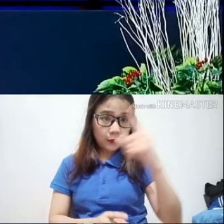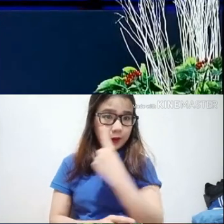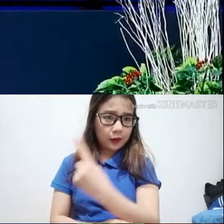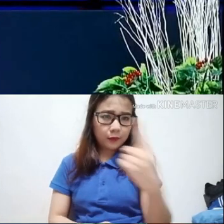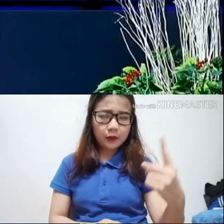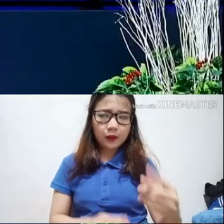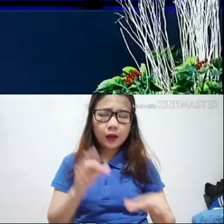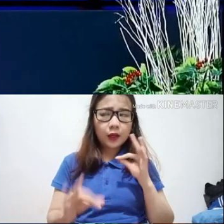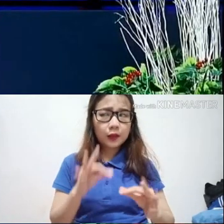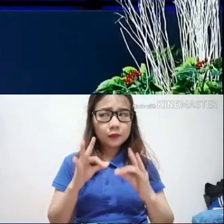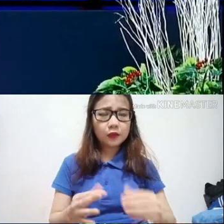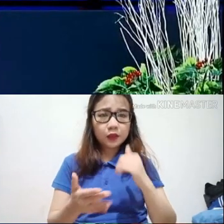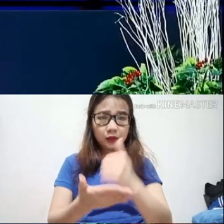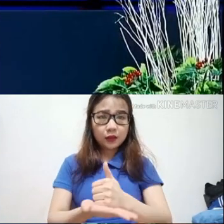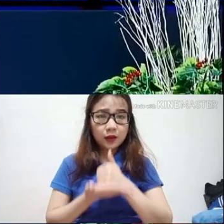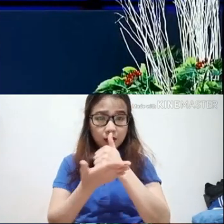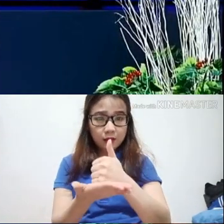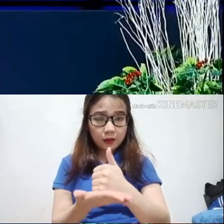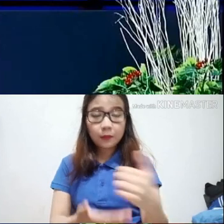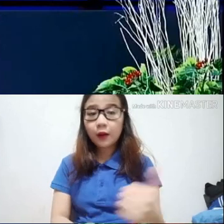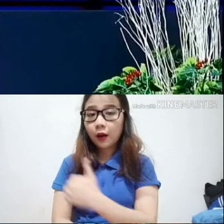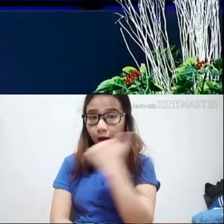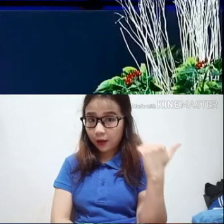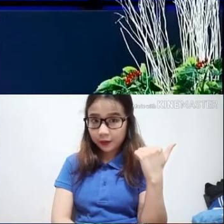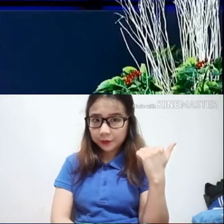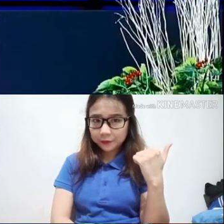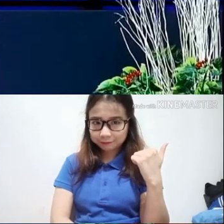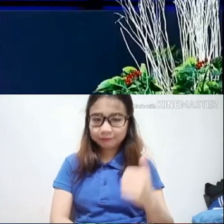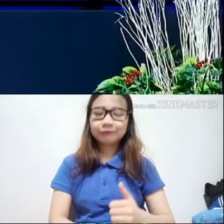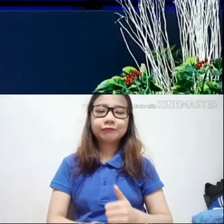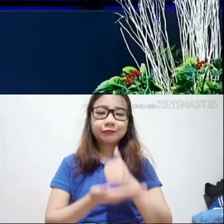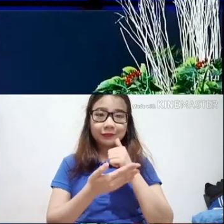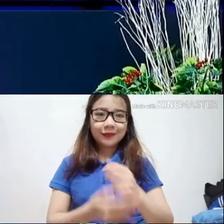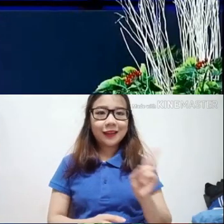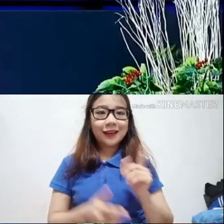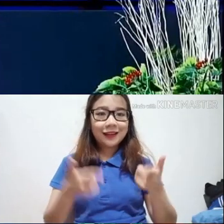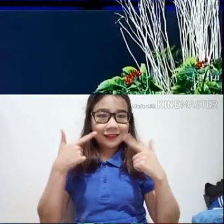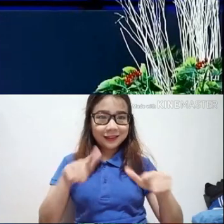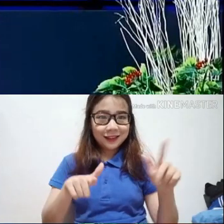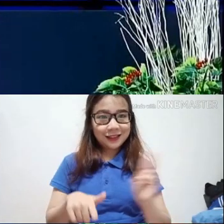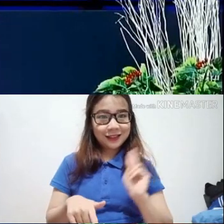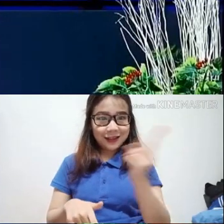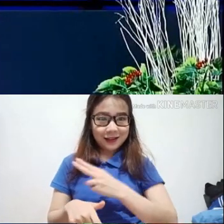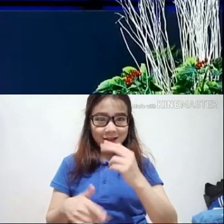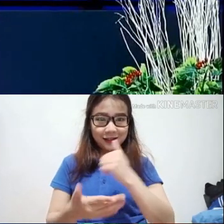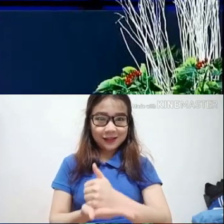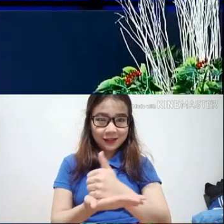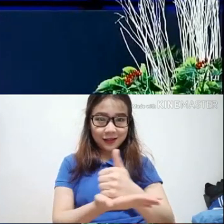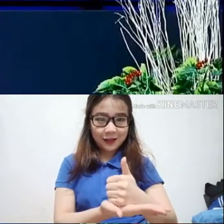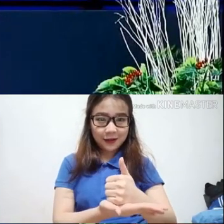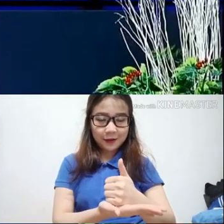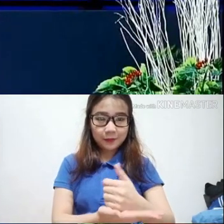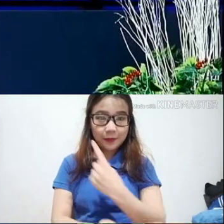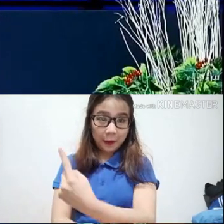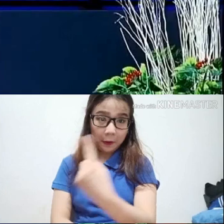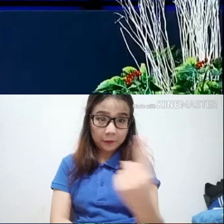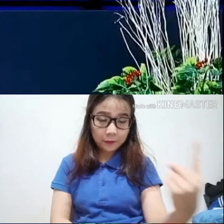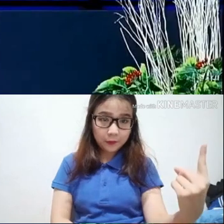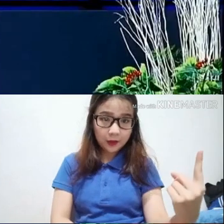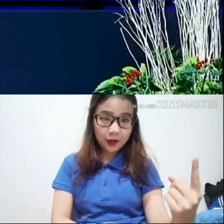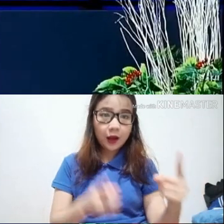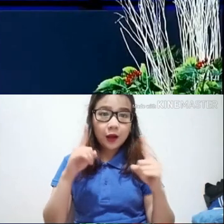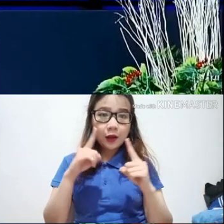tayo ng Panginoon upang maramdaman po nila ang pag-ibig ng Diyos sa kanila pong buhay. Ngayon pong gabing ito